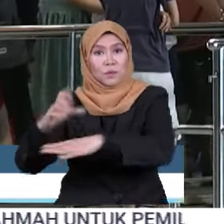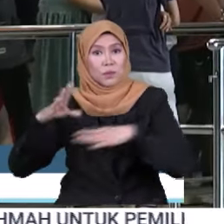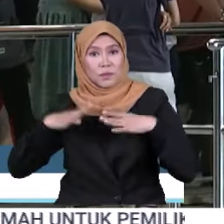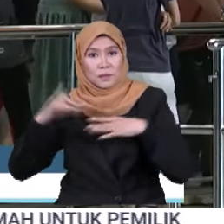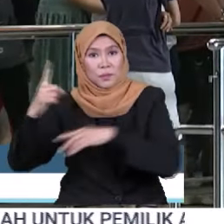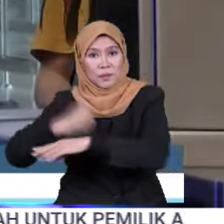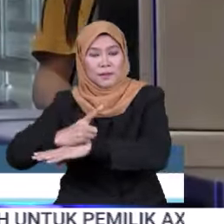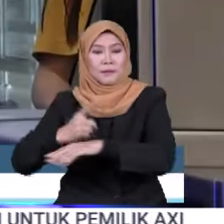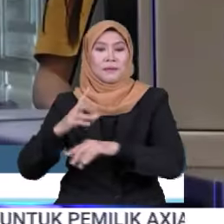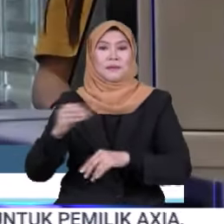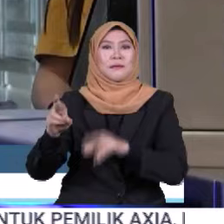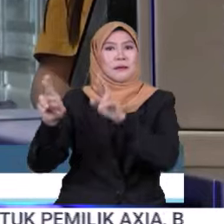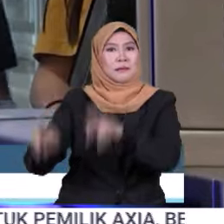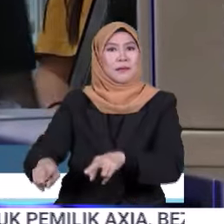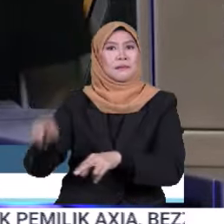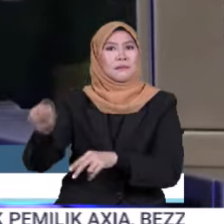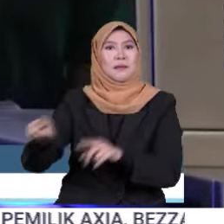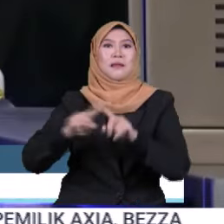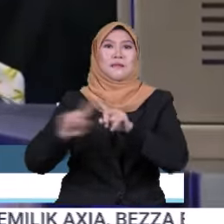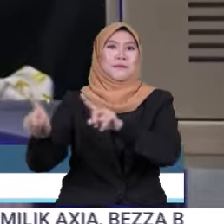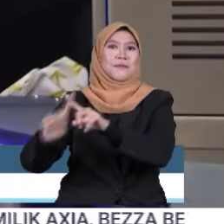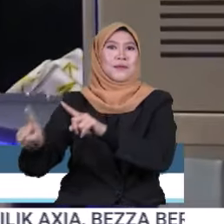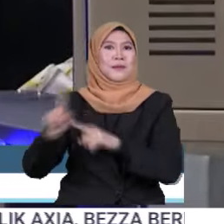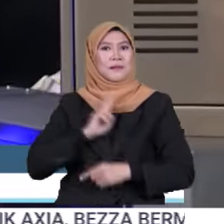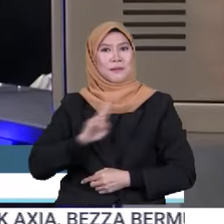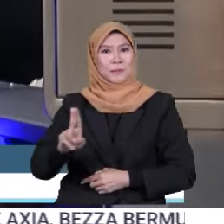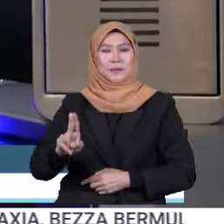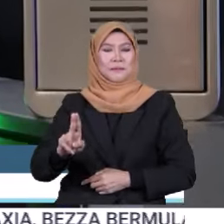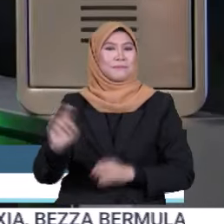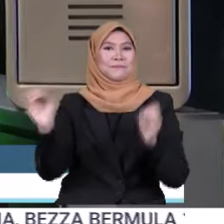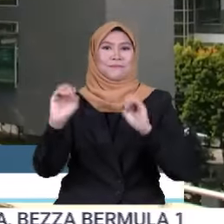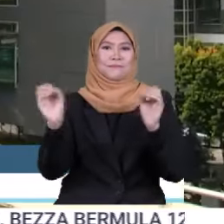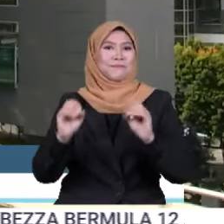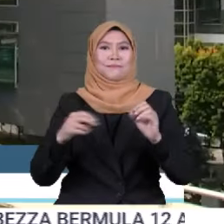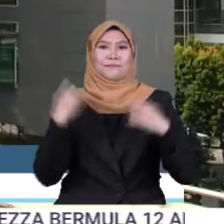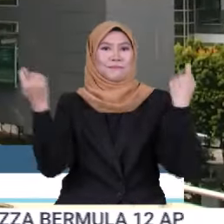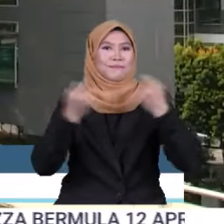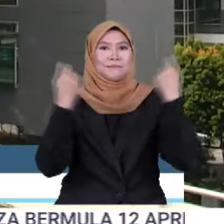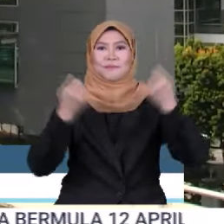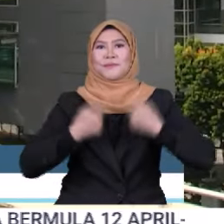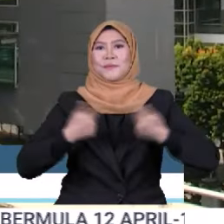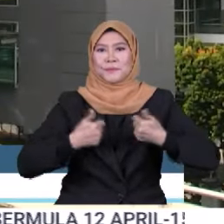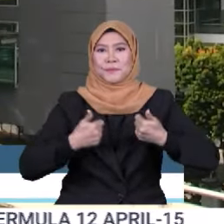dan rakyat negara itu yang berlainan agama tidak menyambut Aidilfitri.